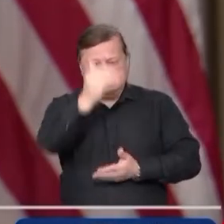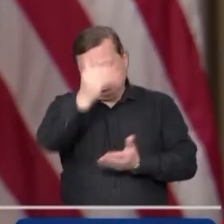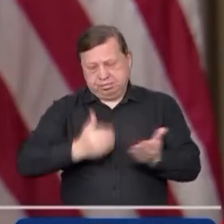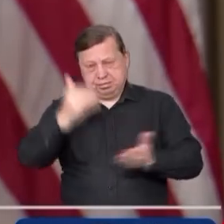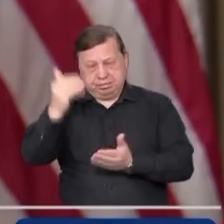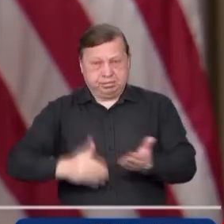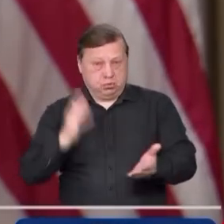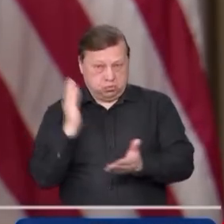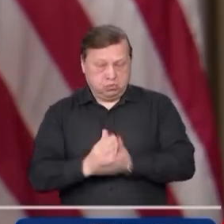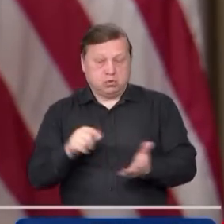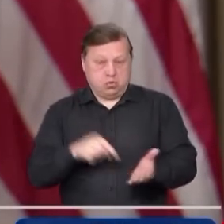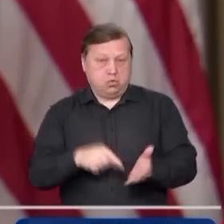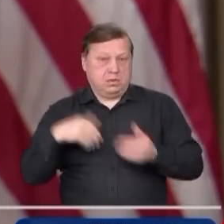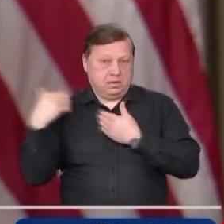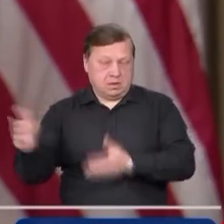amerykański połączony z